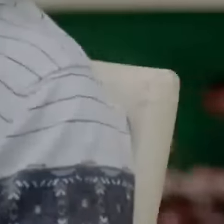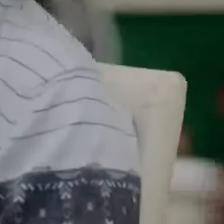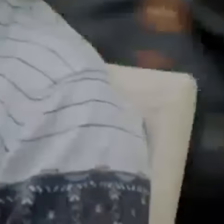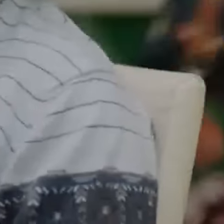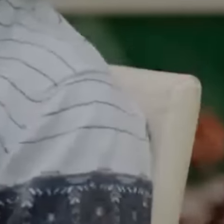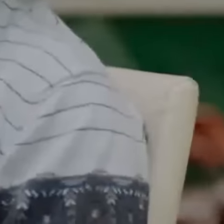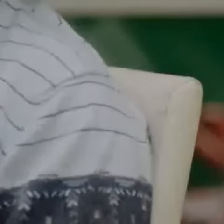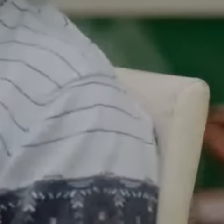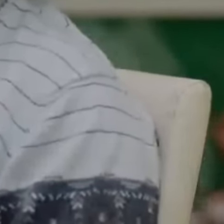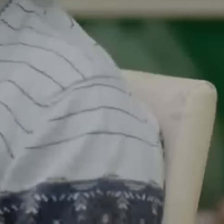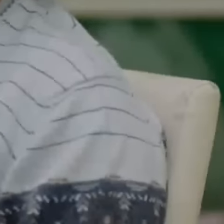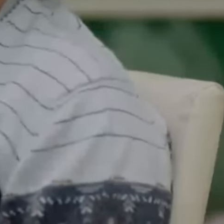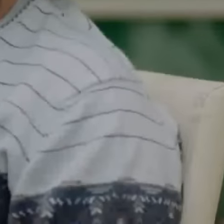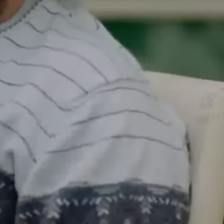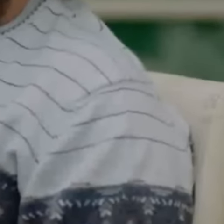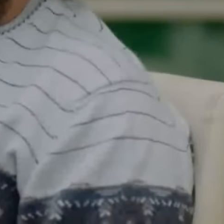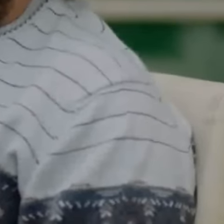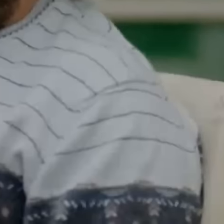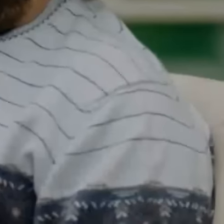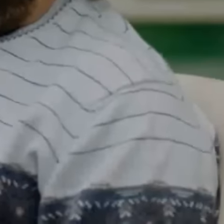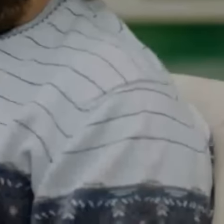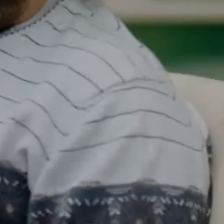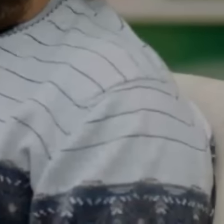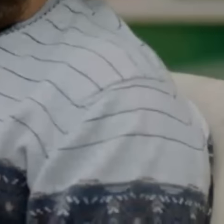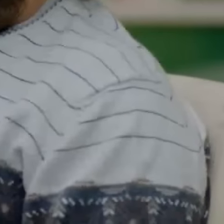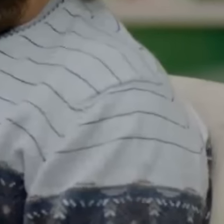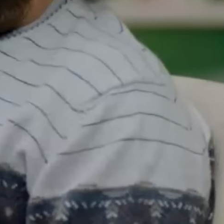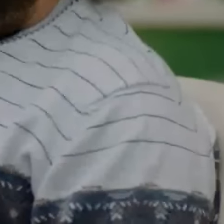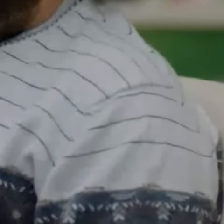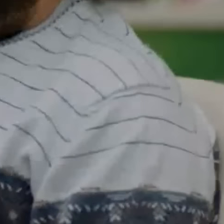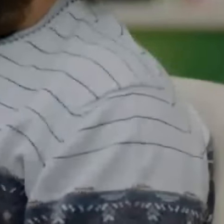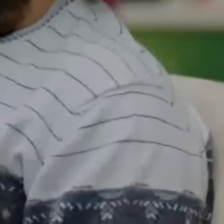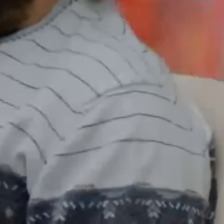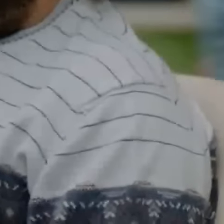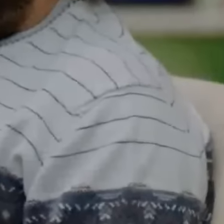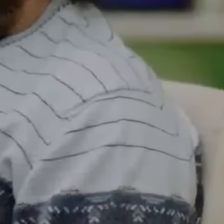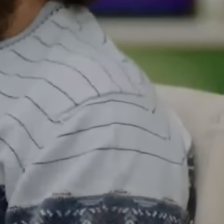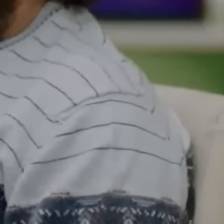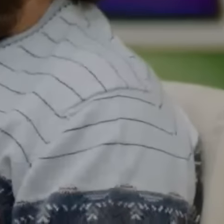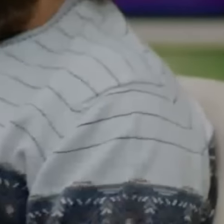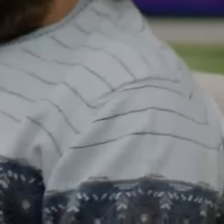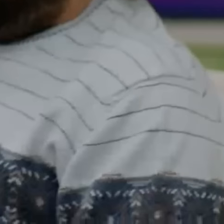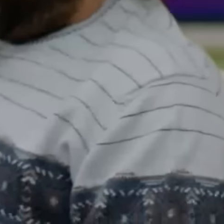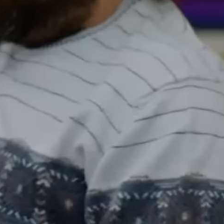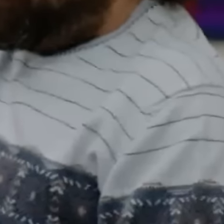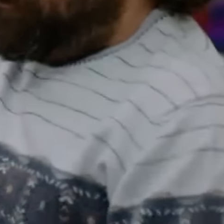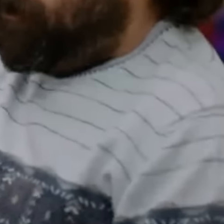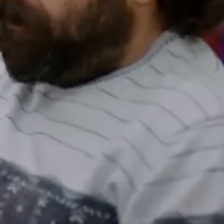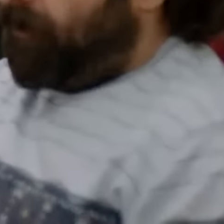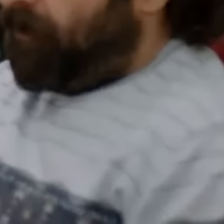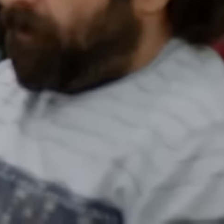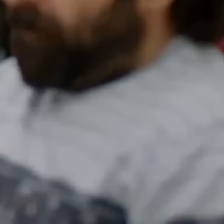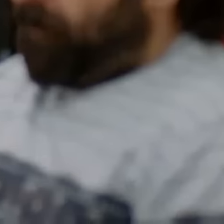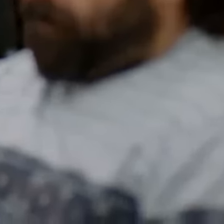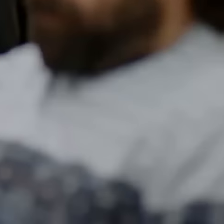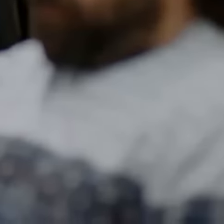Haluk kantinde karton bardaktaki çayını karıştırıyor. Dalgın düşüncelerde, bakışları boşluğa takılı. Edip kolunu